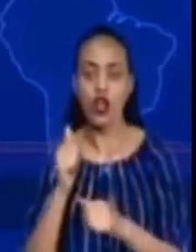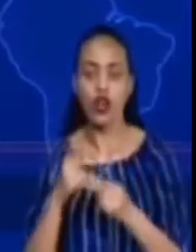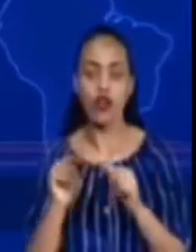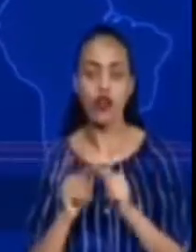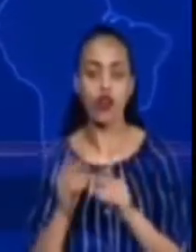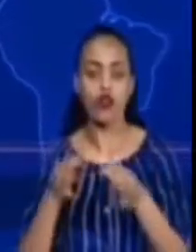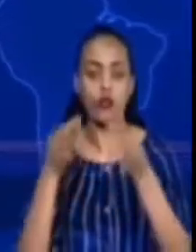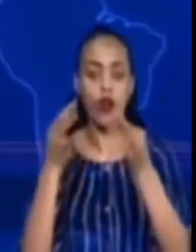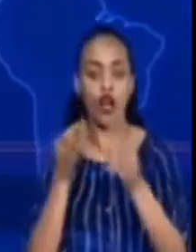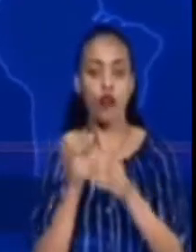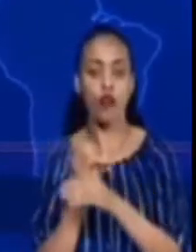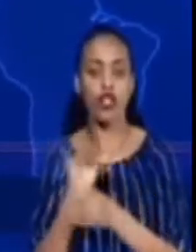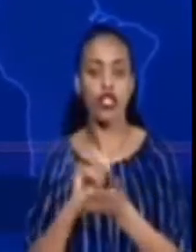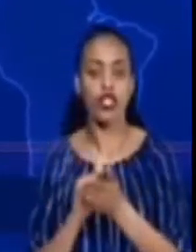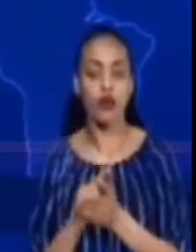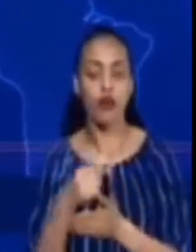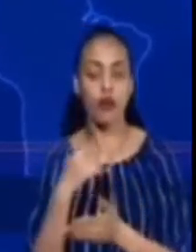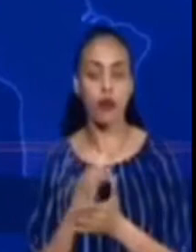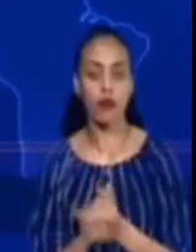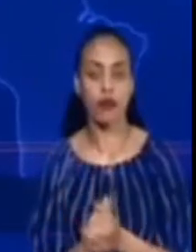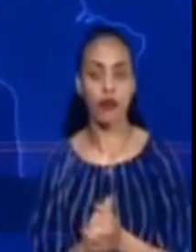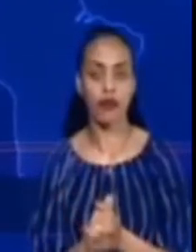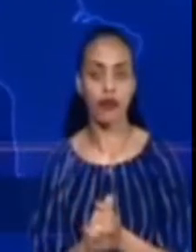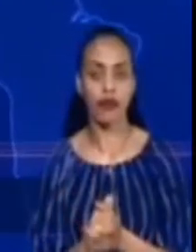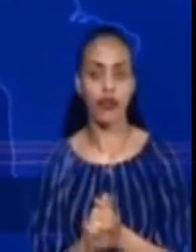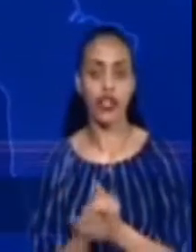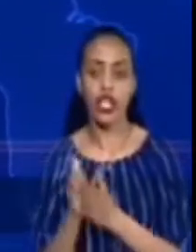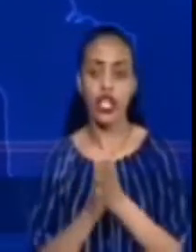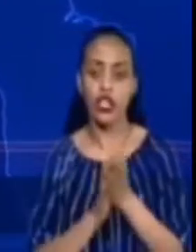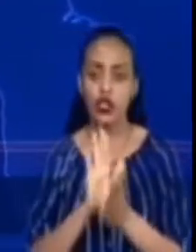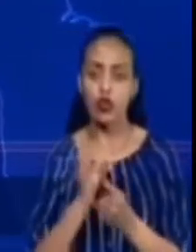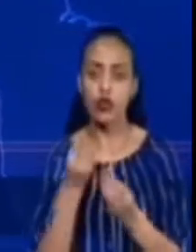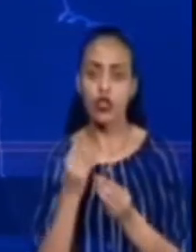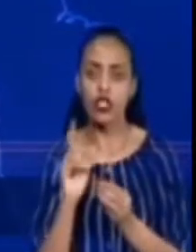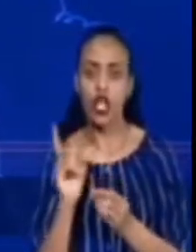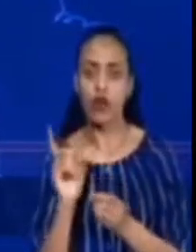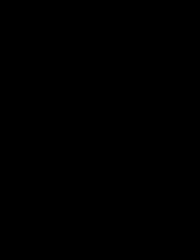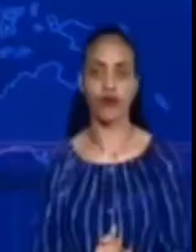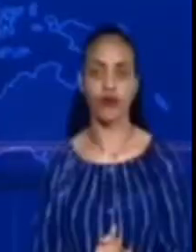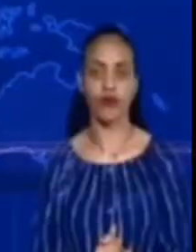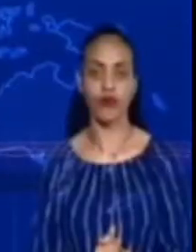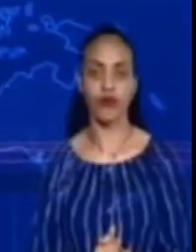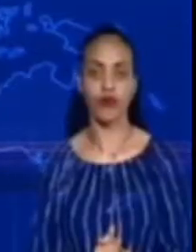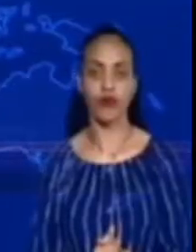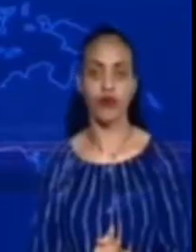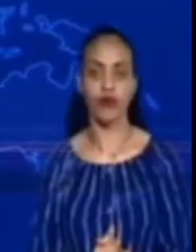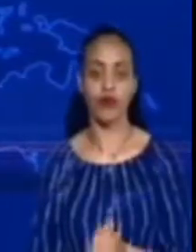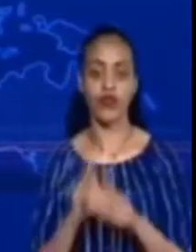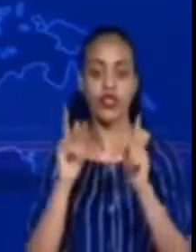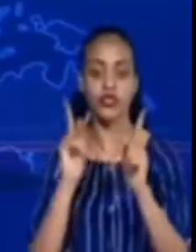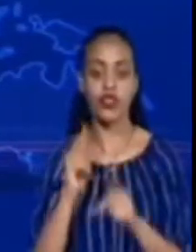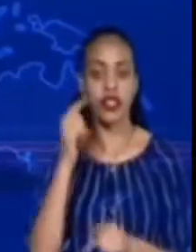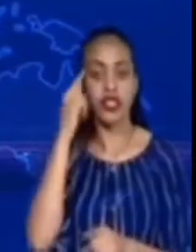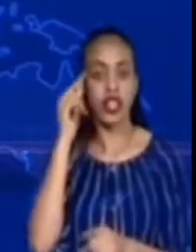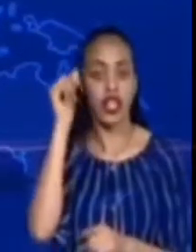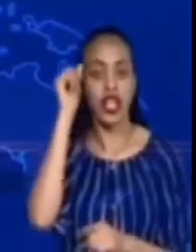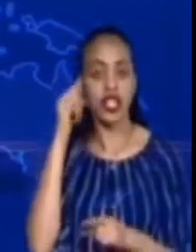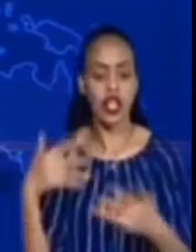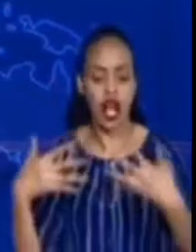ገርግዶልህ ጥቁር መነጽር እንደዚህ ገረግድልህና ሚገርመው እኮ ሚገርም አስተባሪ ሆኖ ባቃጭ እንዲህ ገርግዶልህ ፎቶ ይነሳል